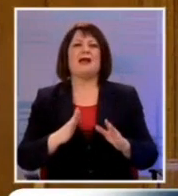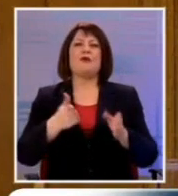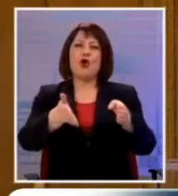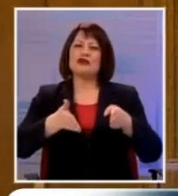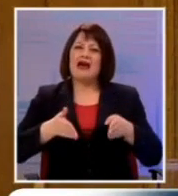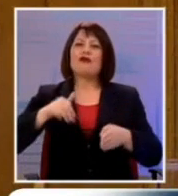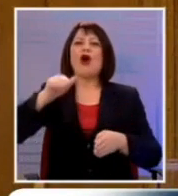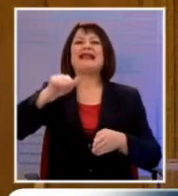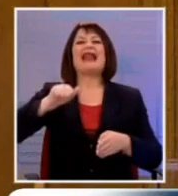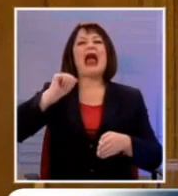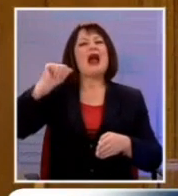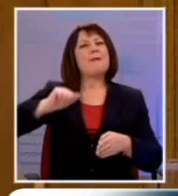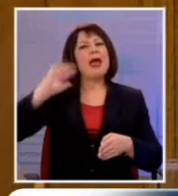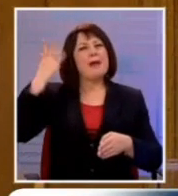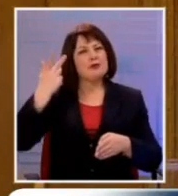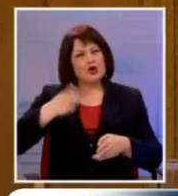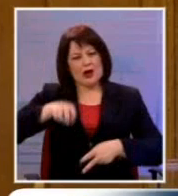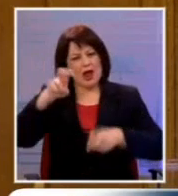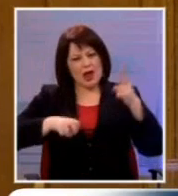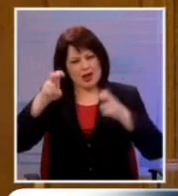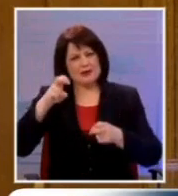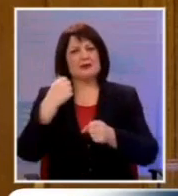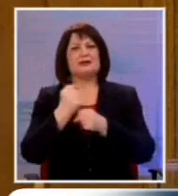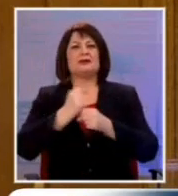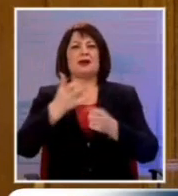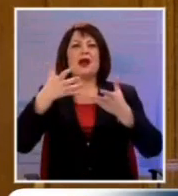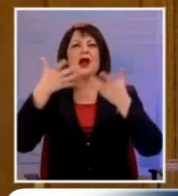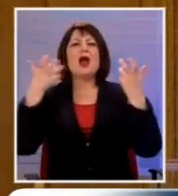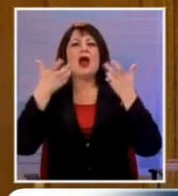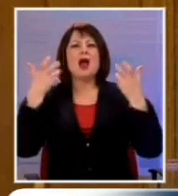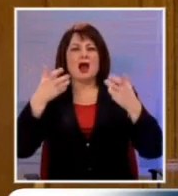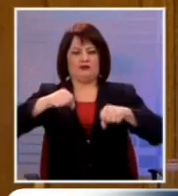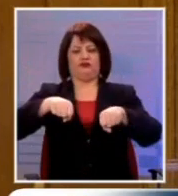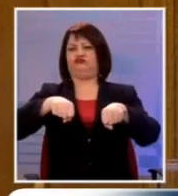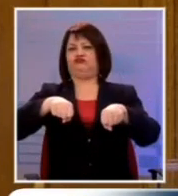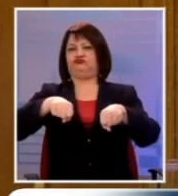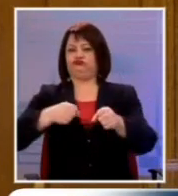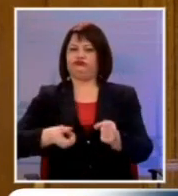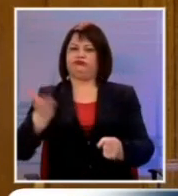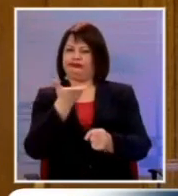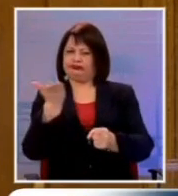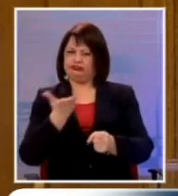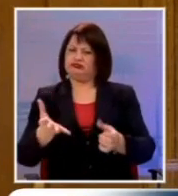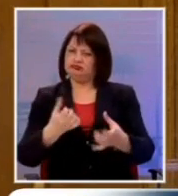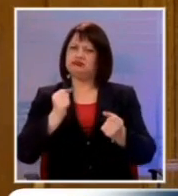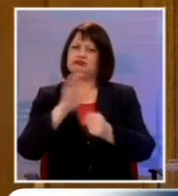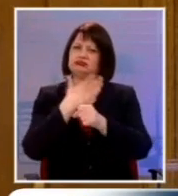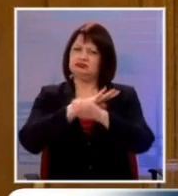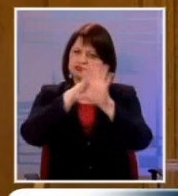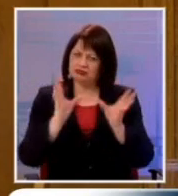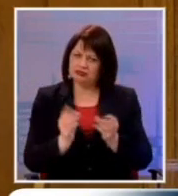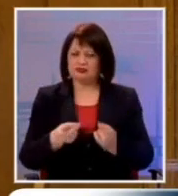Δεν παρέλειψαν επίσης να πυροβολήσουν τα λιοντάρια που κοσμούν την πύλη του Παλατιού. Τις ανεπανόρθωτες καταστροφές